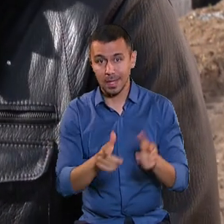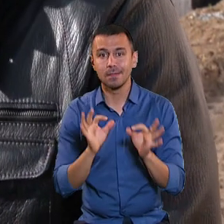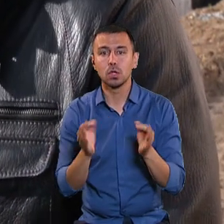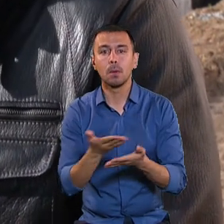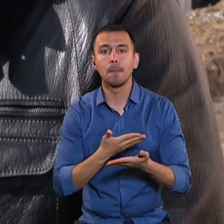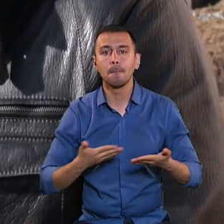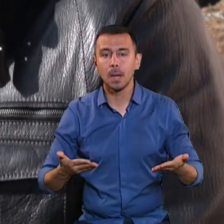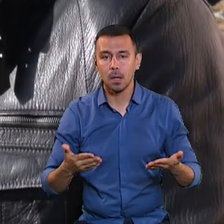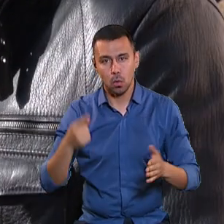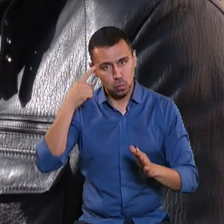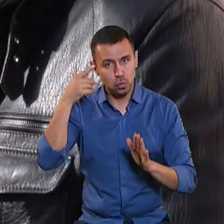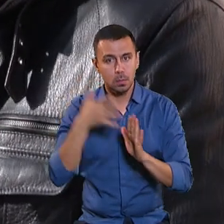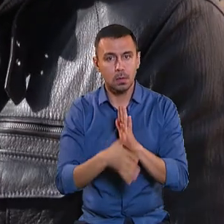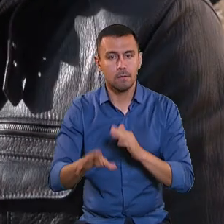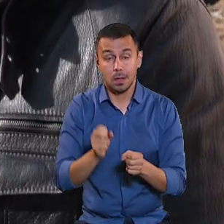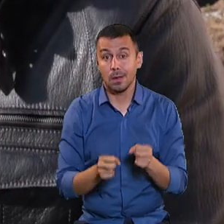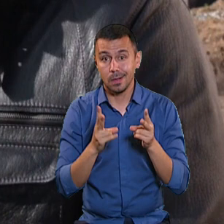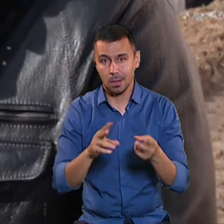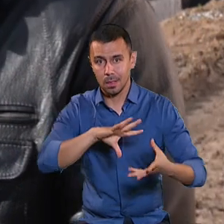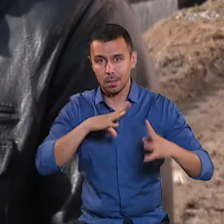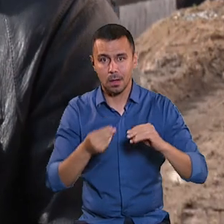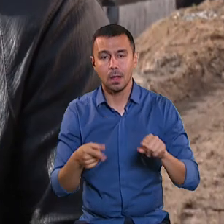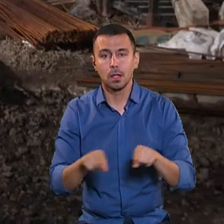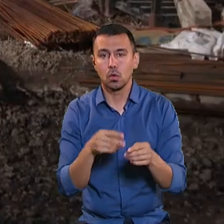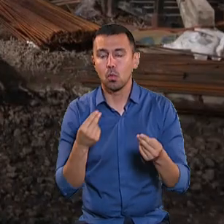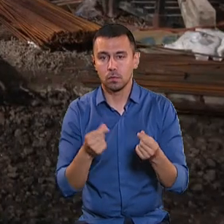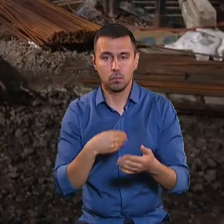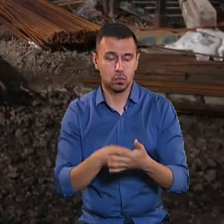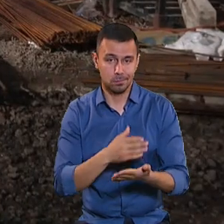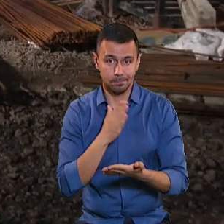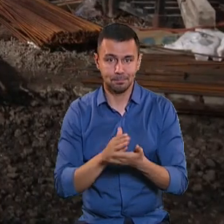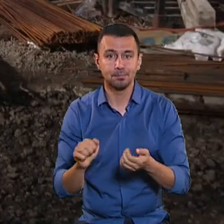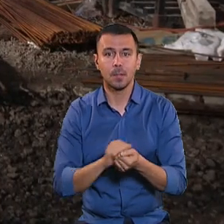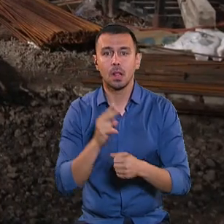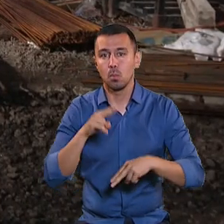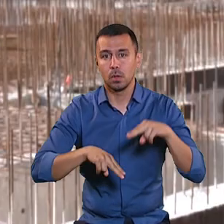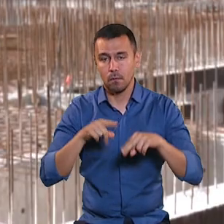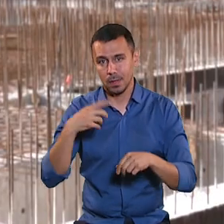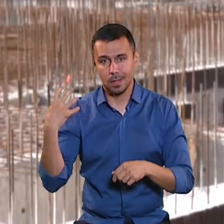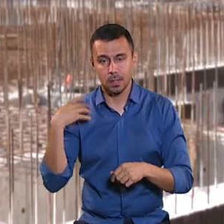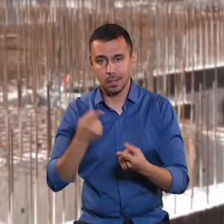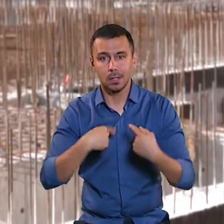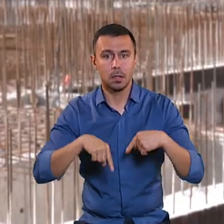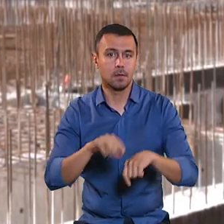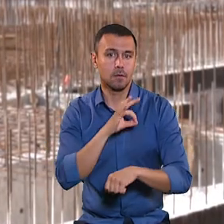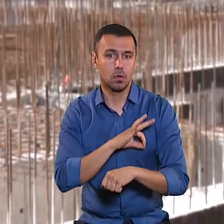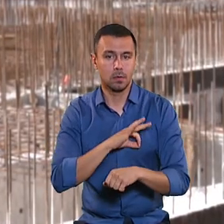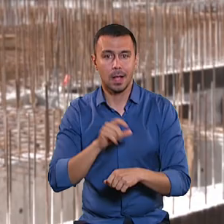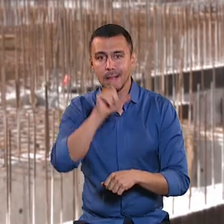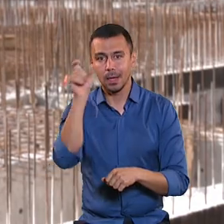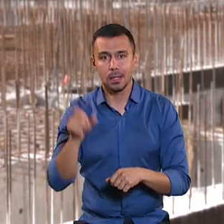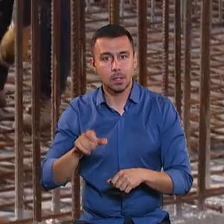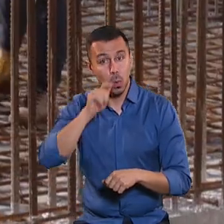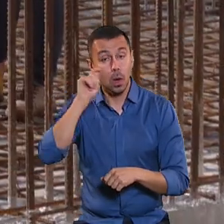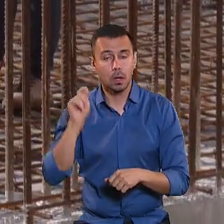ми розуміємо усі ризики усі наслідки такі кошти в бюджеті є матеріали для будівництва каже начальник дільниці використовують італійські та